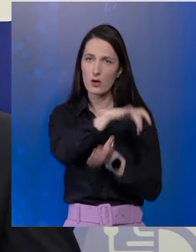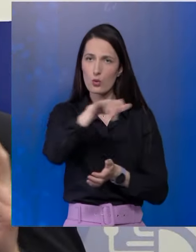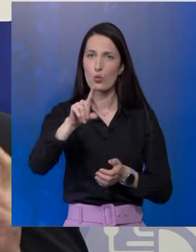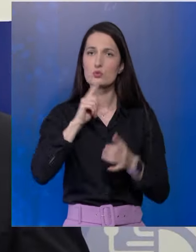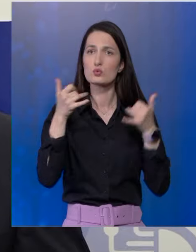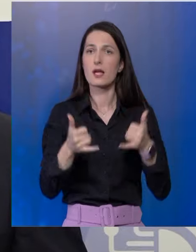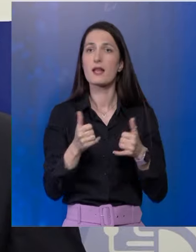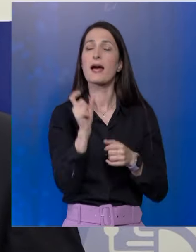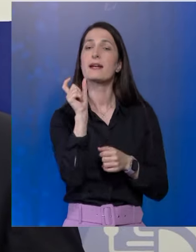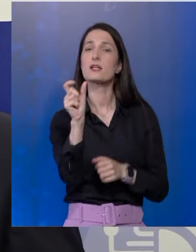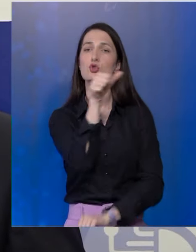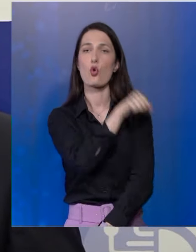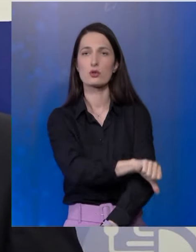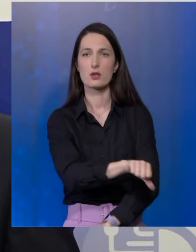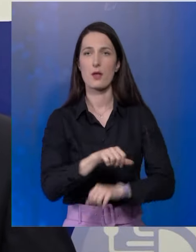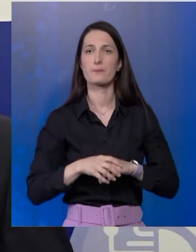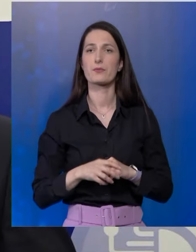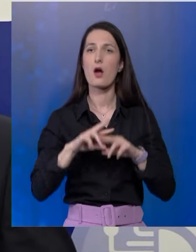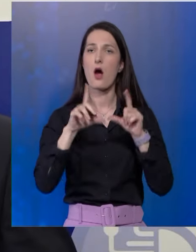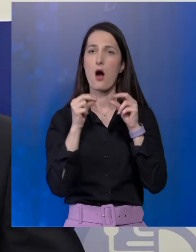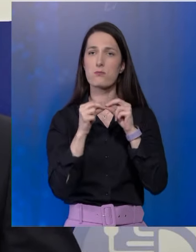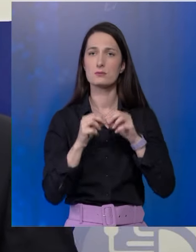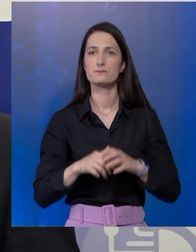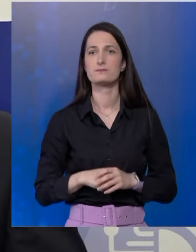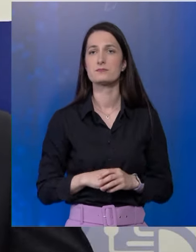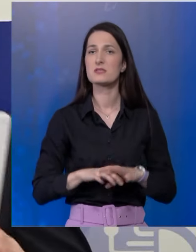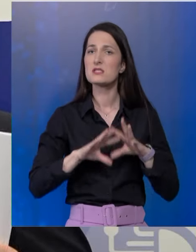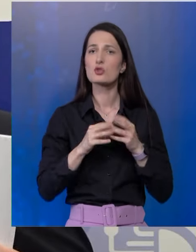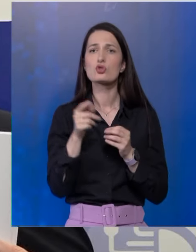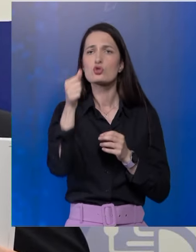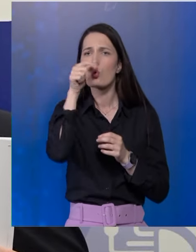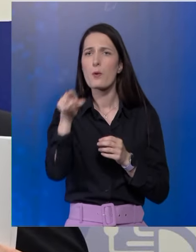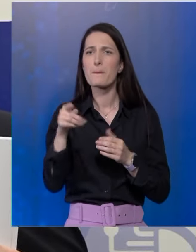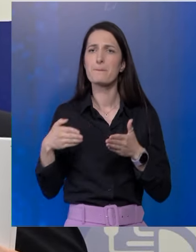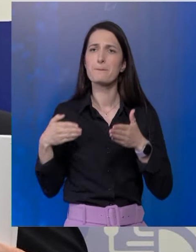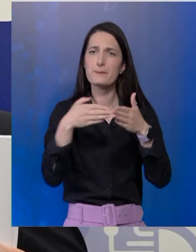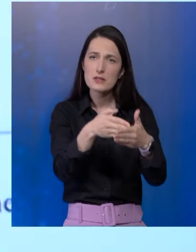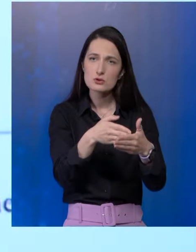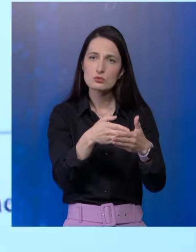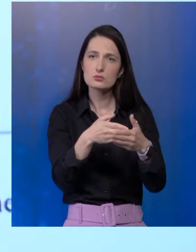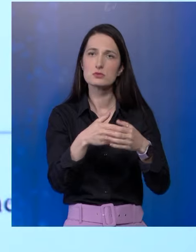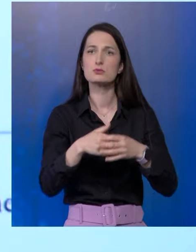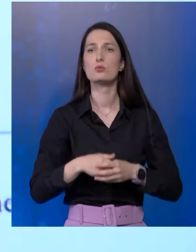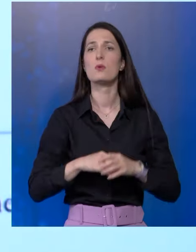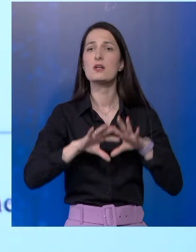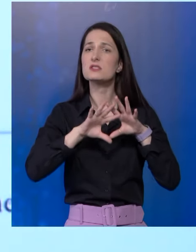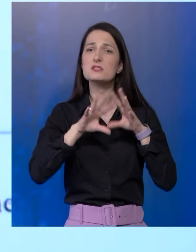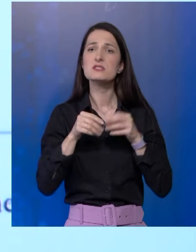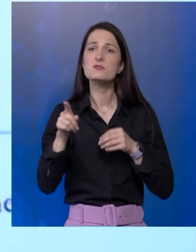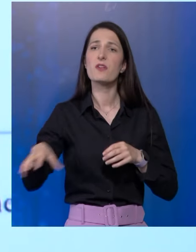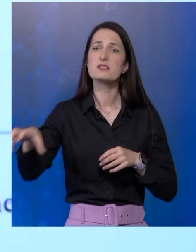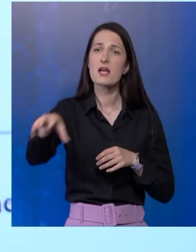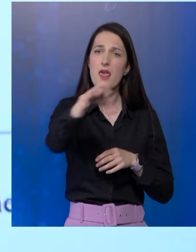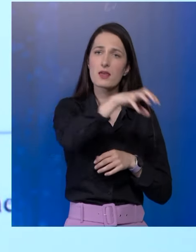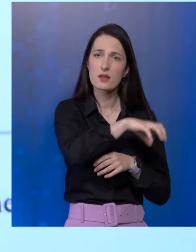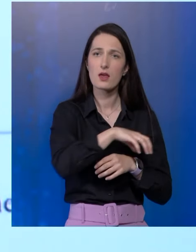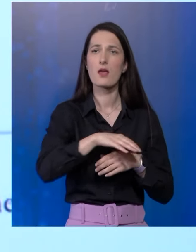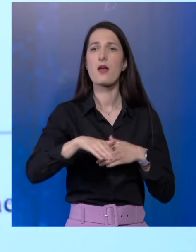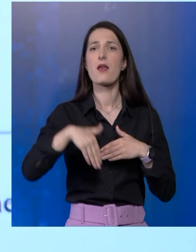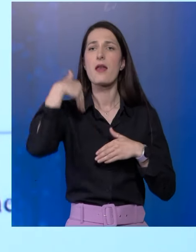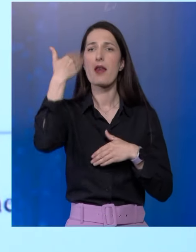sada, to je kao riječ godine hub, sve ono što svi koji su širom Evrope i sad